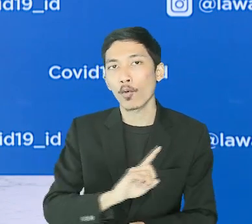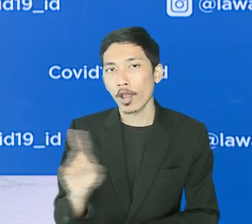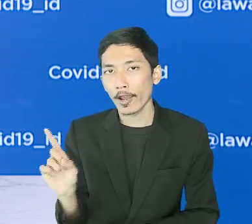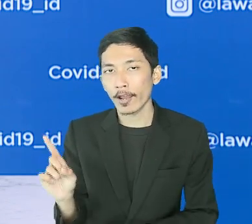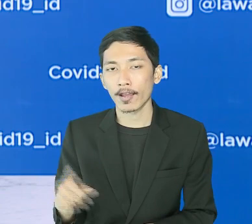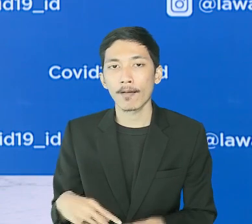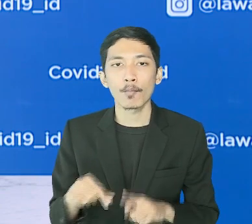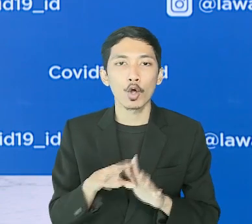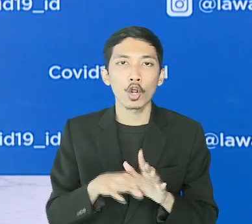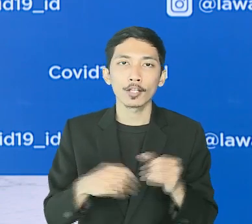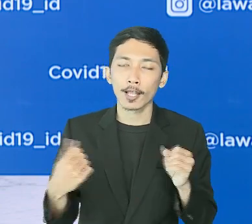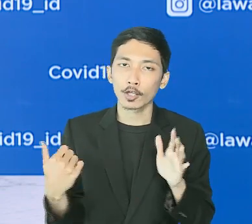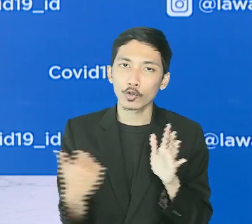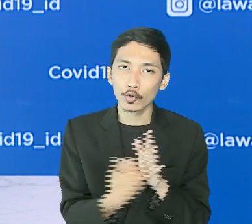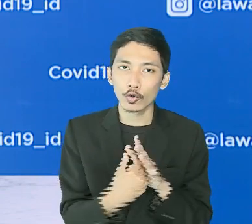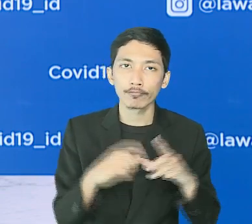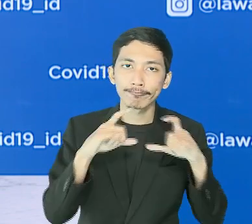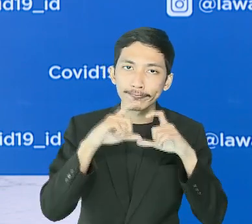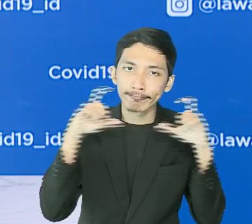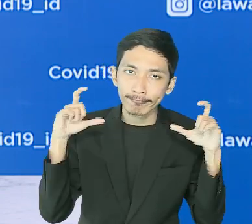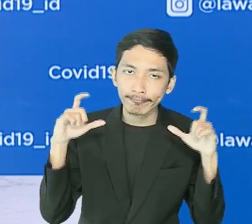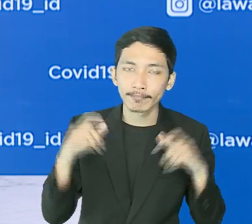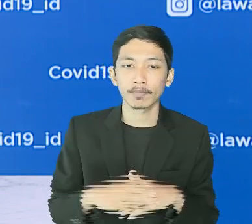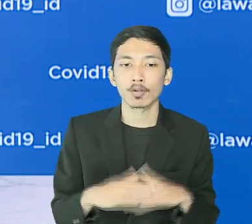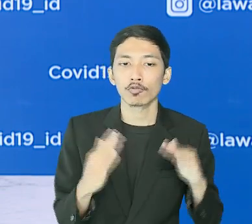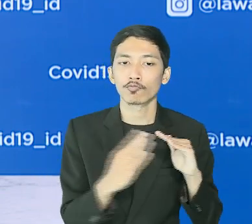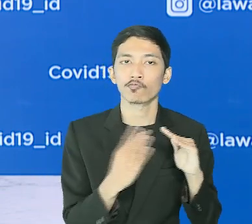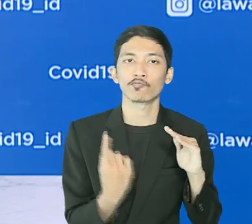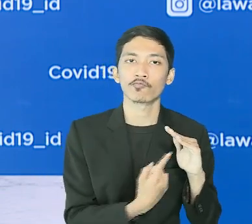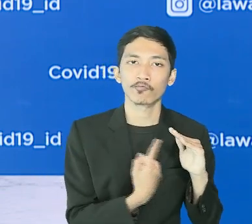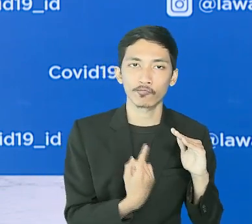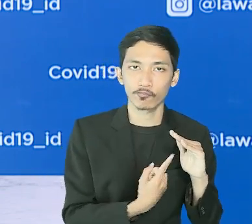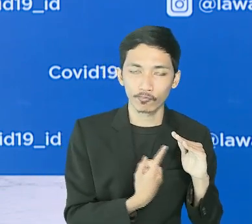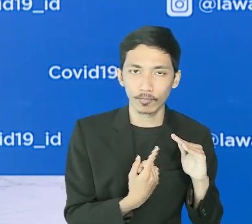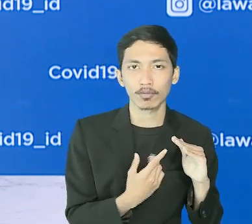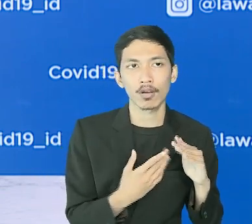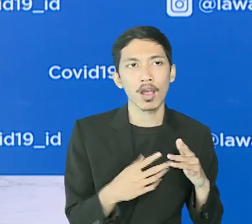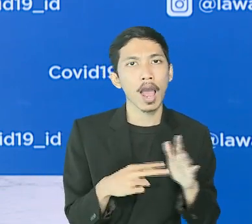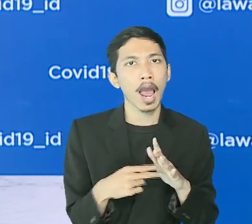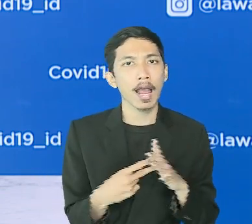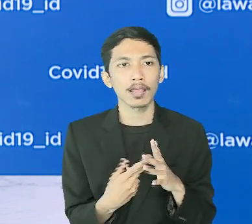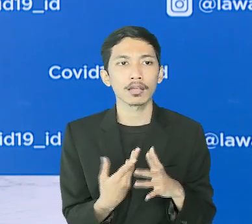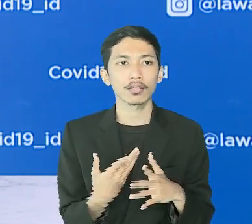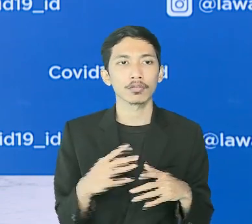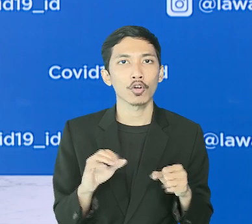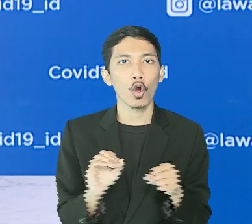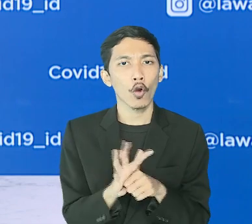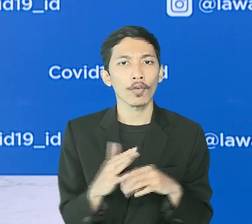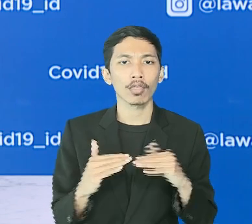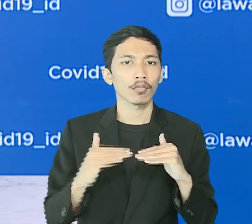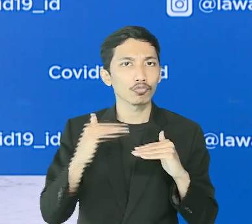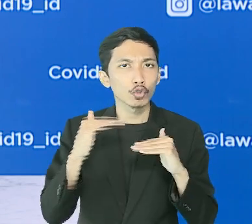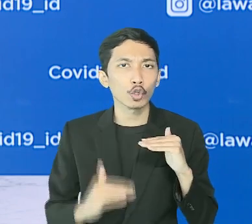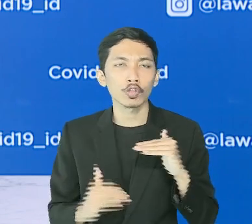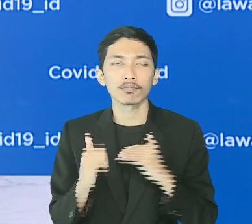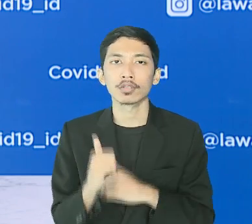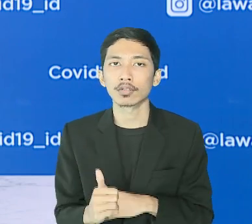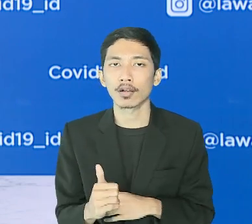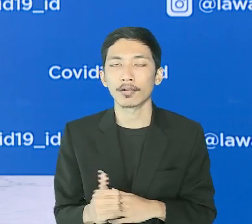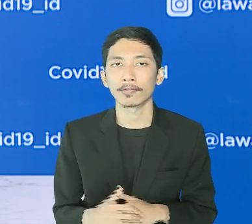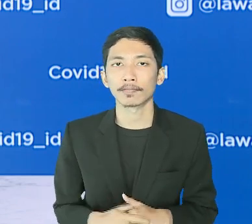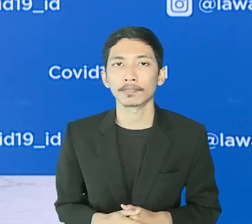dengan terkendali, dan menunda kegiatan luar ruang yang tidak mendesak, maka kita dapat berpartisipasi